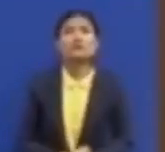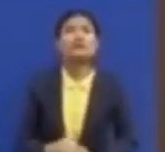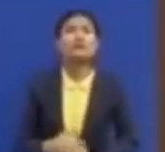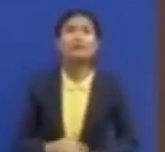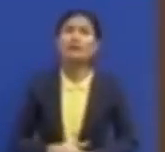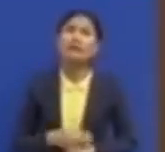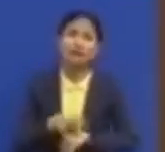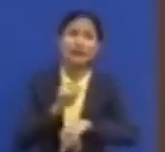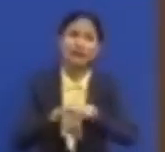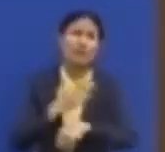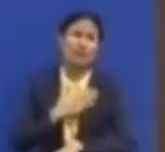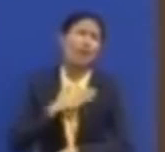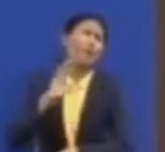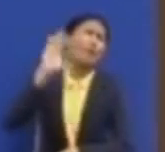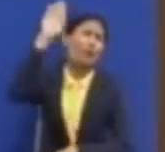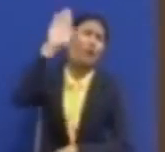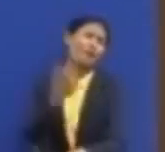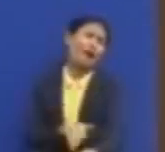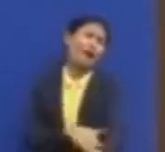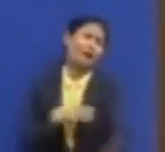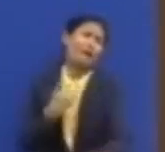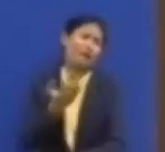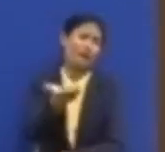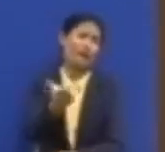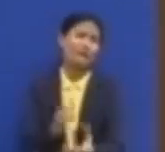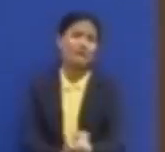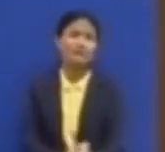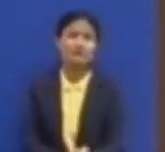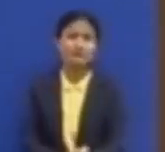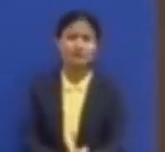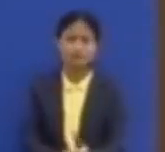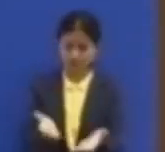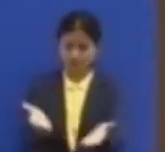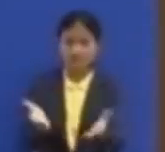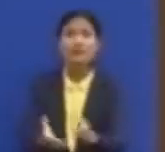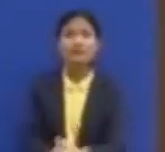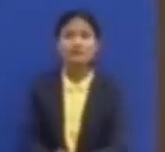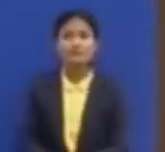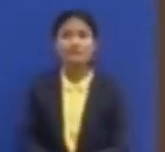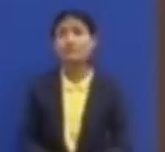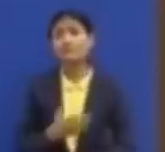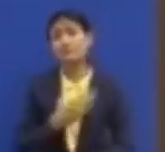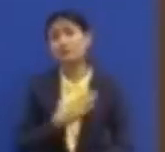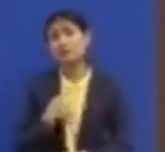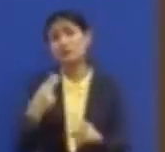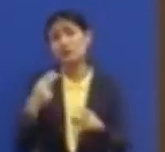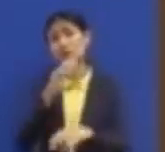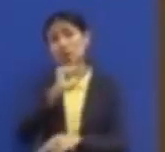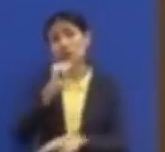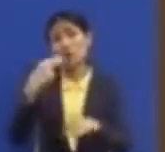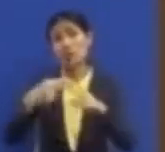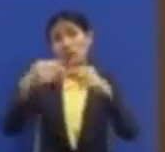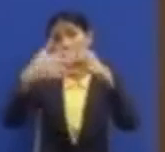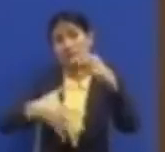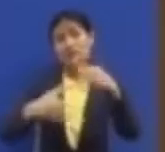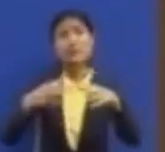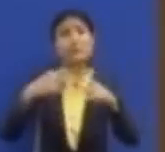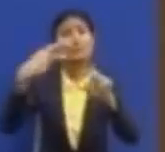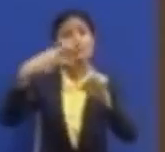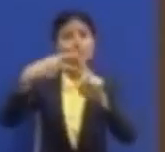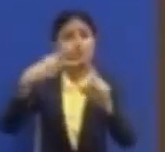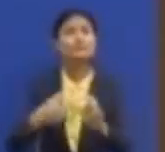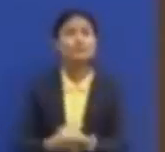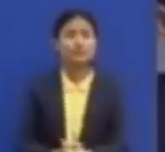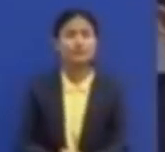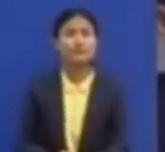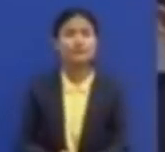ญเลยครับเชิญครับ ท่านประธานครับผมนิรมานสุไลมานครับบัญชีรายชื่อพรรคอนาคตใหม่ท่านประธานครับ